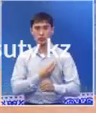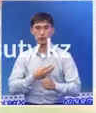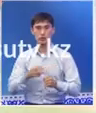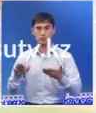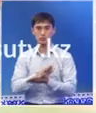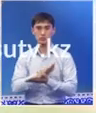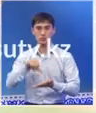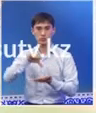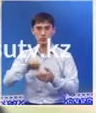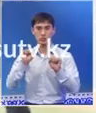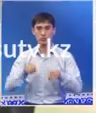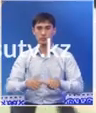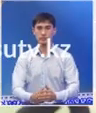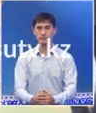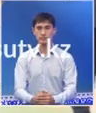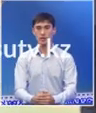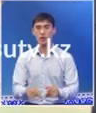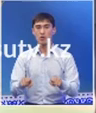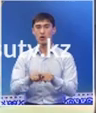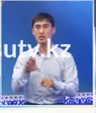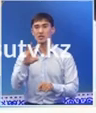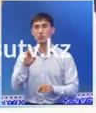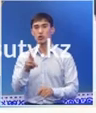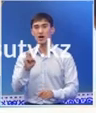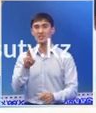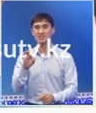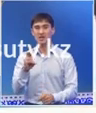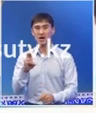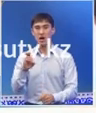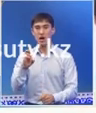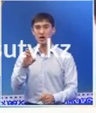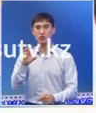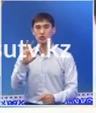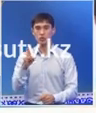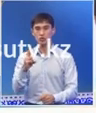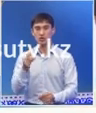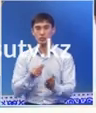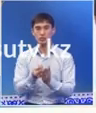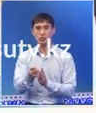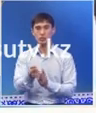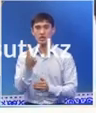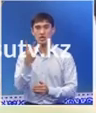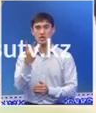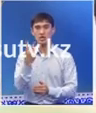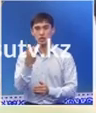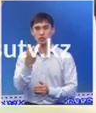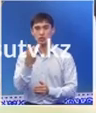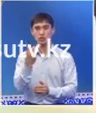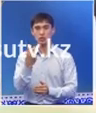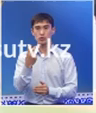береді. Бұған Самұрық Қазына әлеуметтік қоры қаржы бөлді